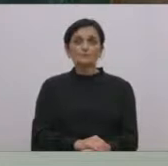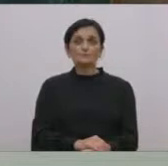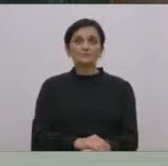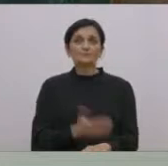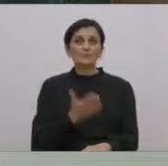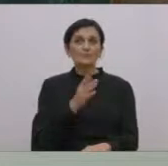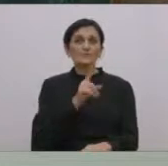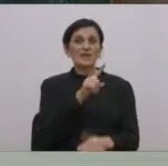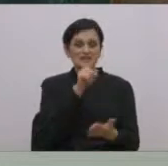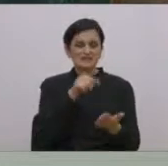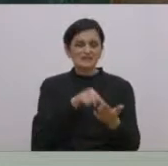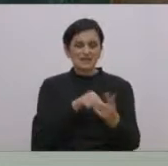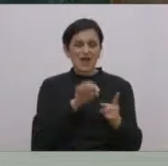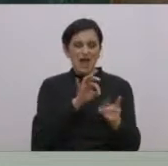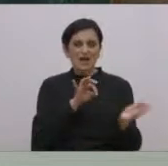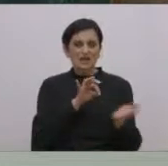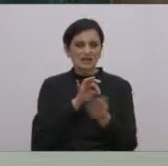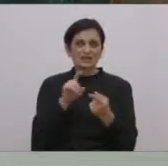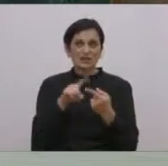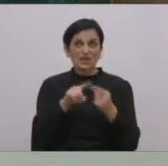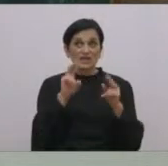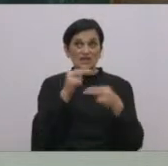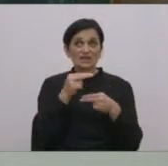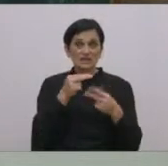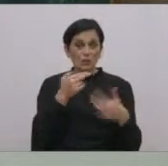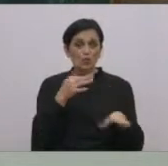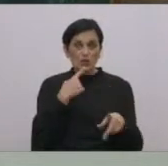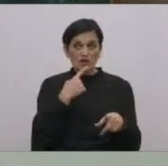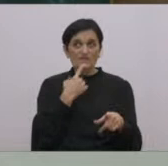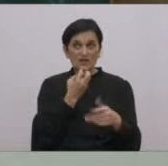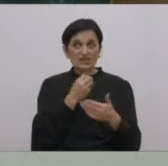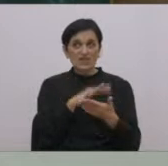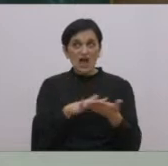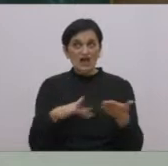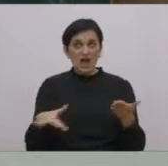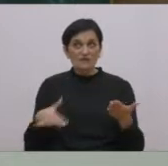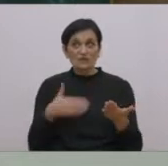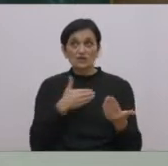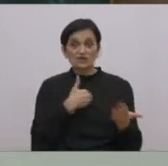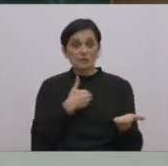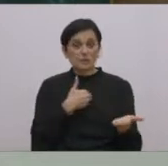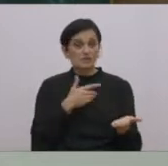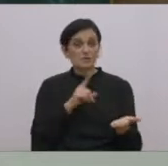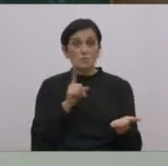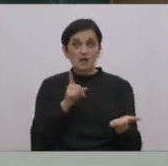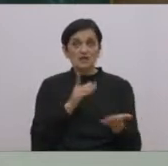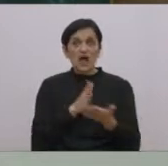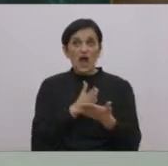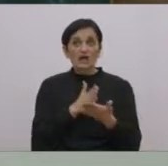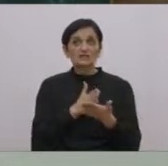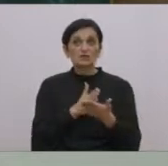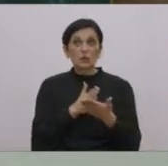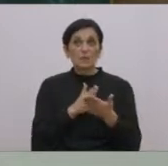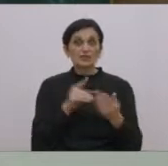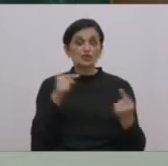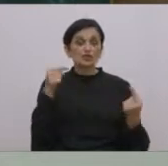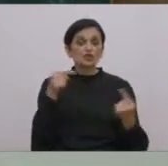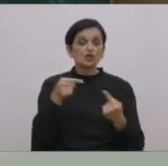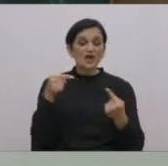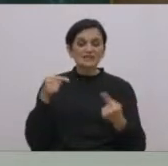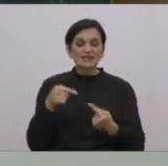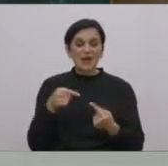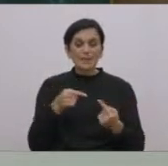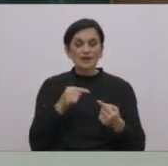რაღაც საკითხთან დაკავშირებით მაგ თემაზე ვილაპარაკეთ, უკვე კიდე გავაგზავნოთ თუ გნებავთ, მაგრამ არსებობს შესაბამისობა რაღაც